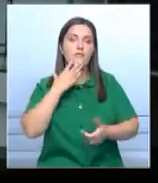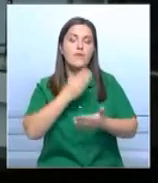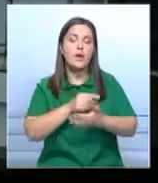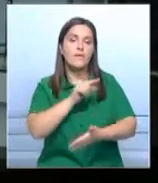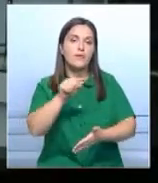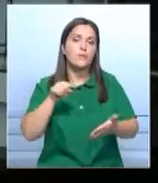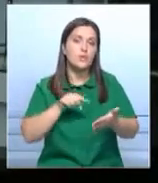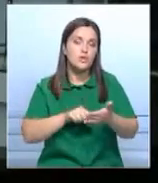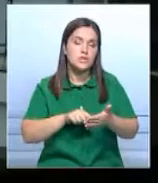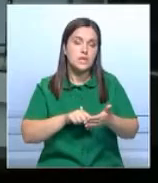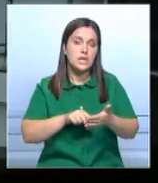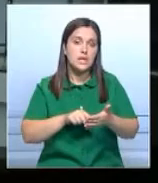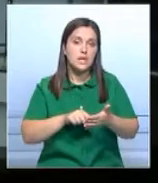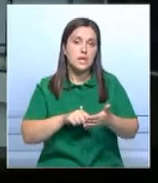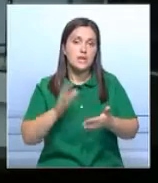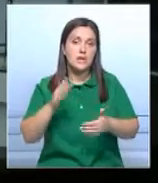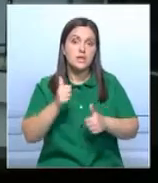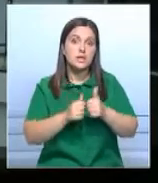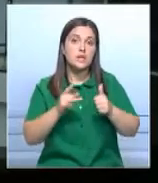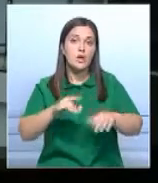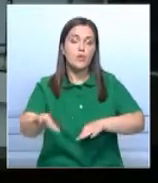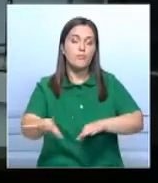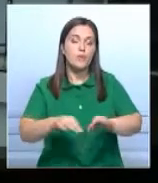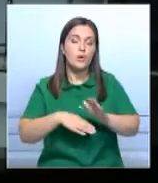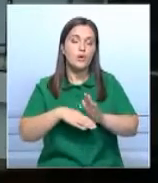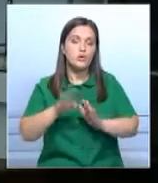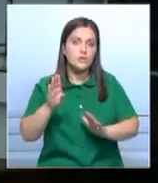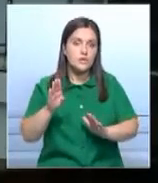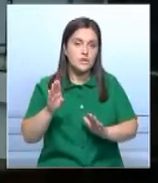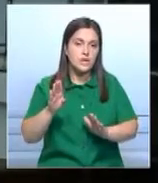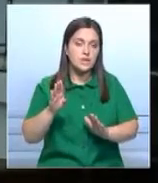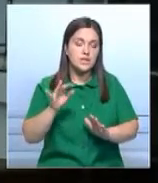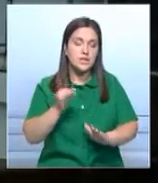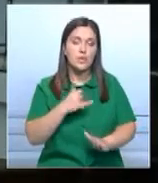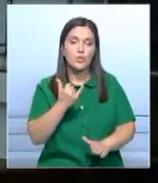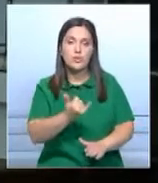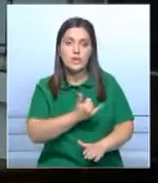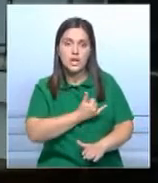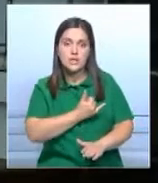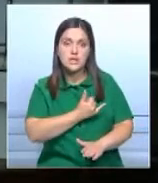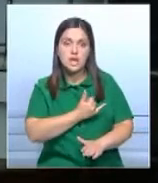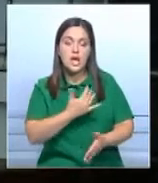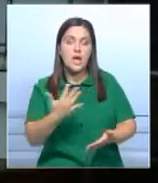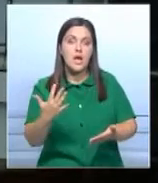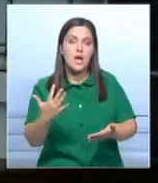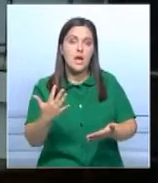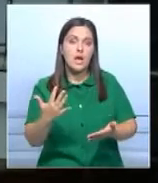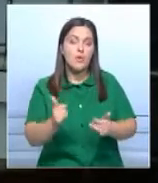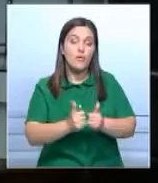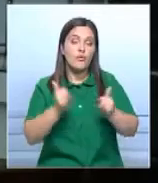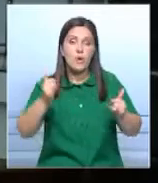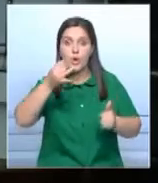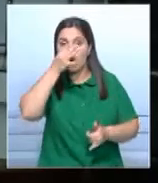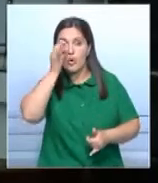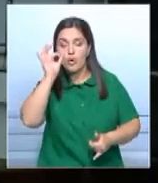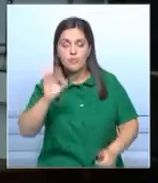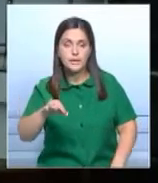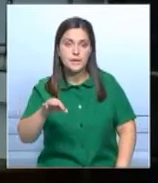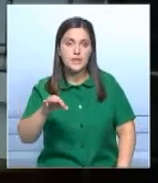что раз от раза проекты, конечно, улучшаются, и у нас набирается опыт, но в том числе